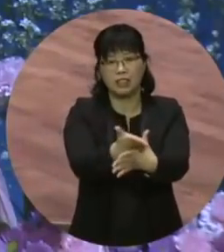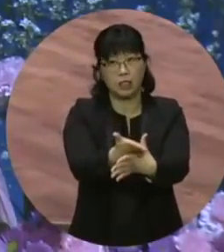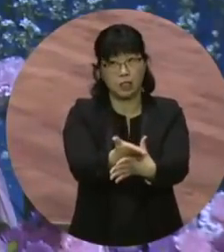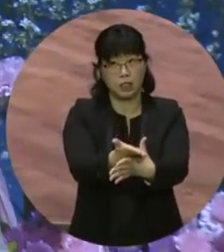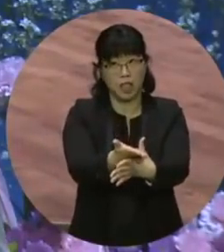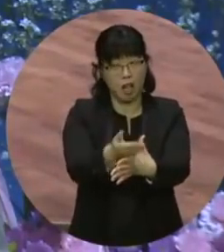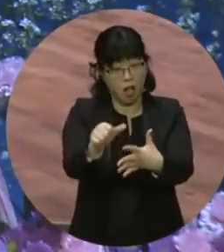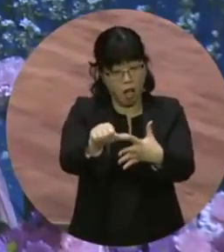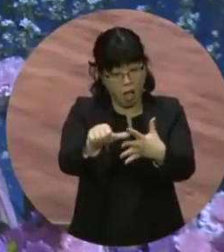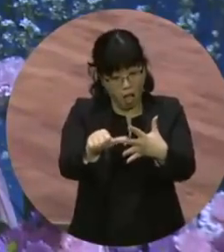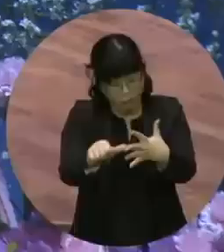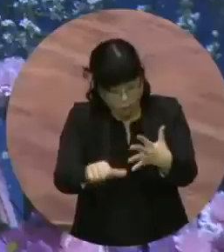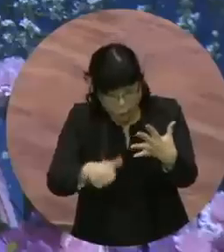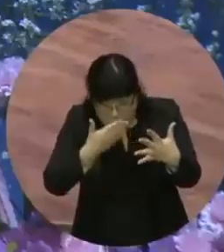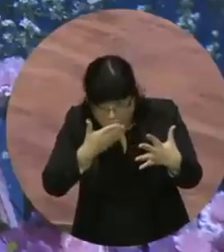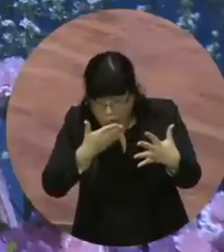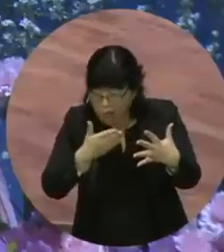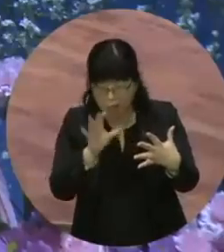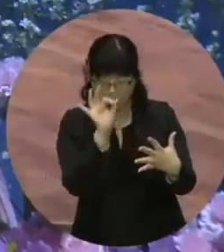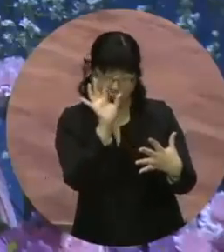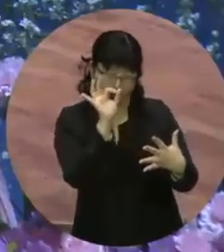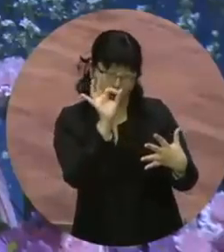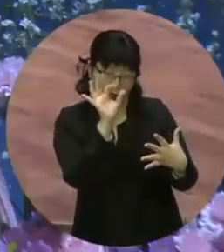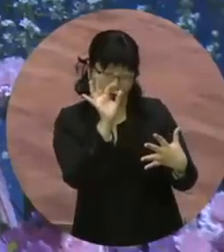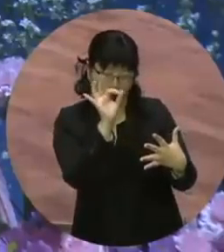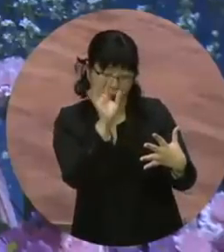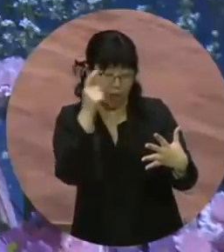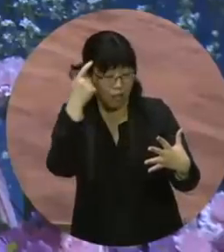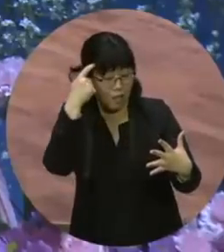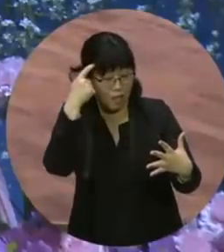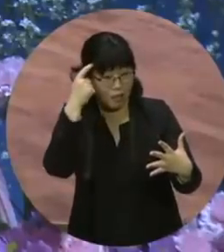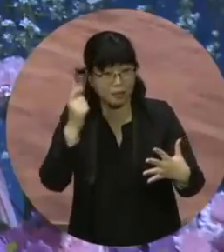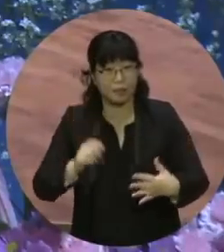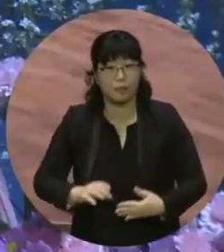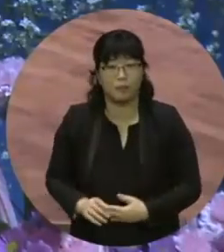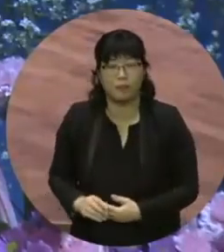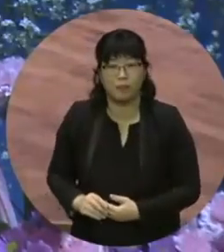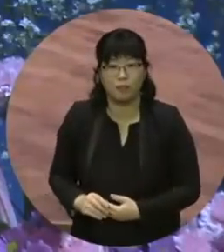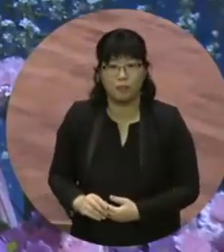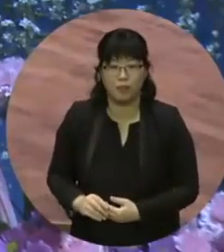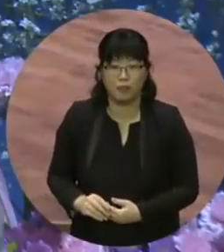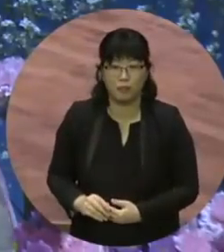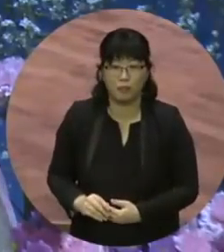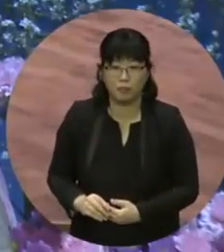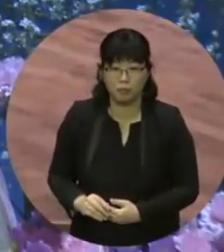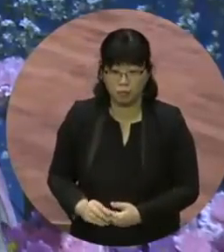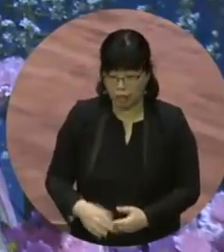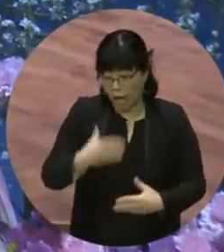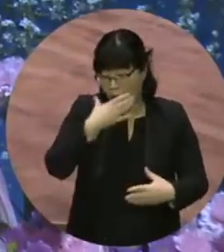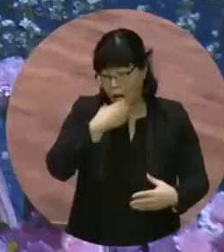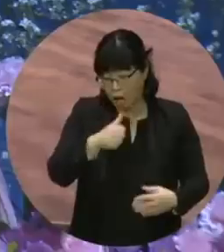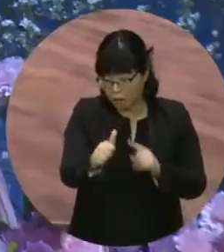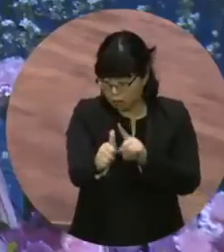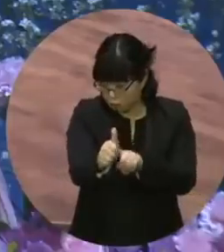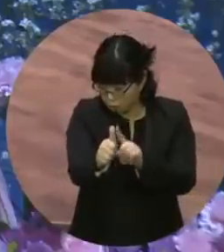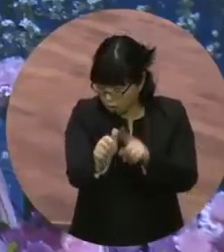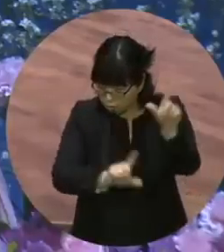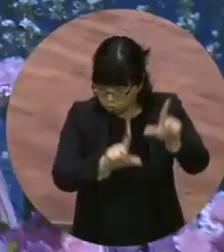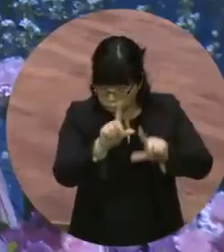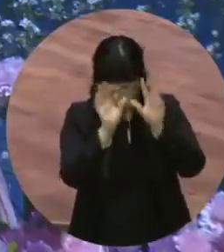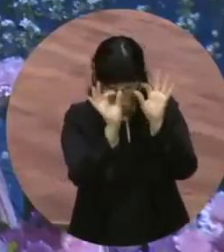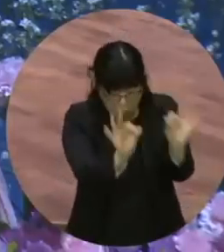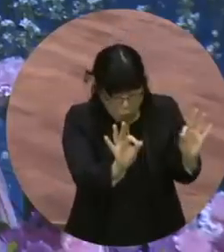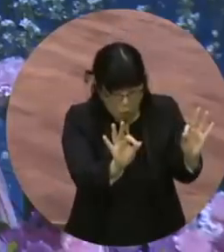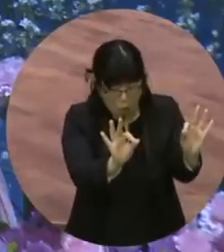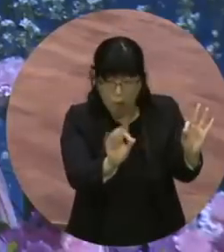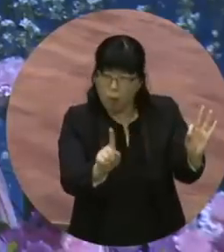이렇게 우리도 영적으로 깨어있지 않으면요, 하나님의 관점이 아닌 전능자의 관점이